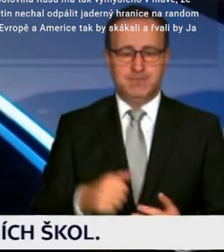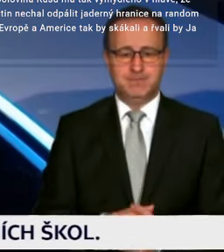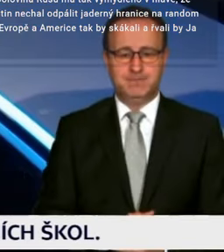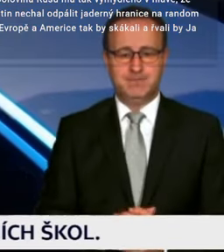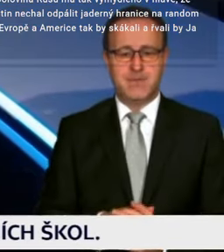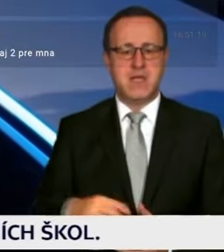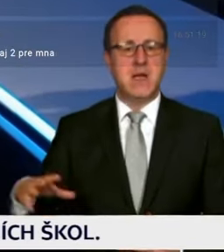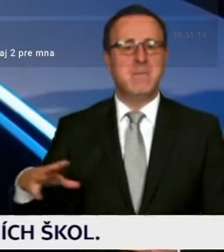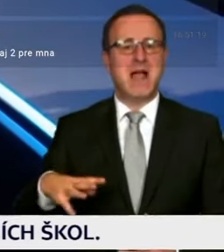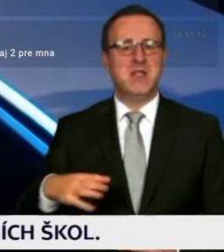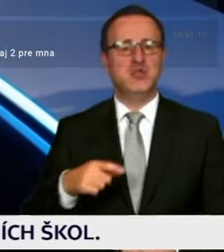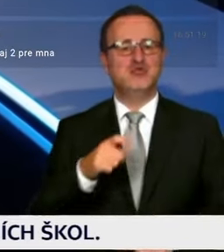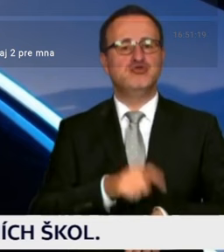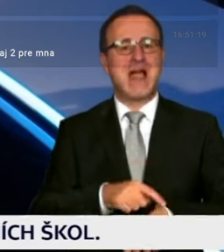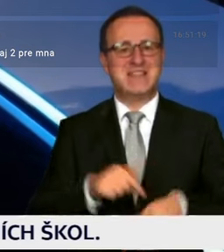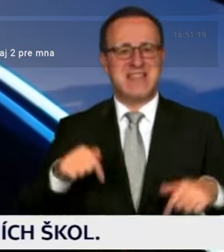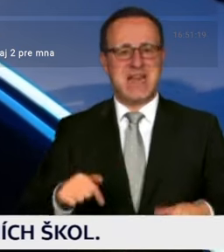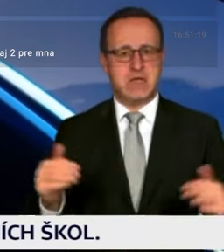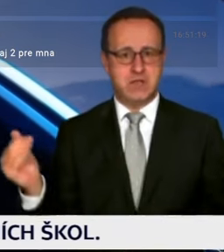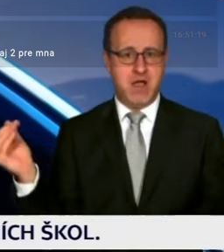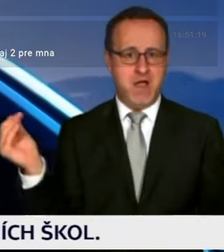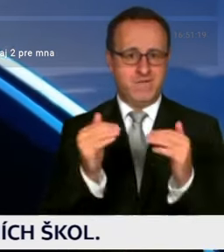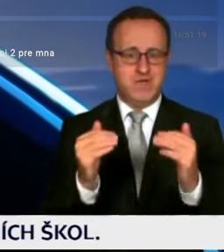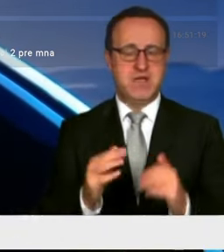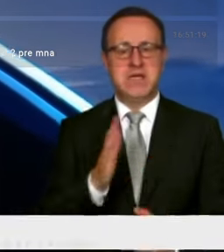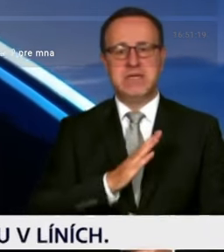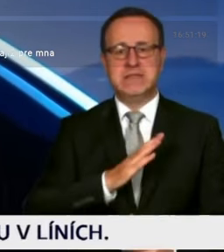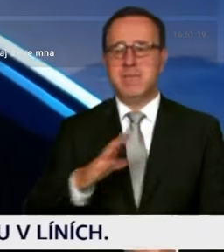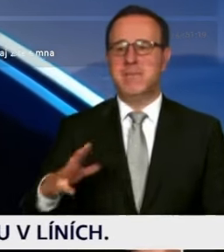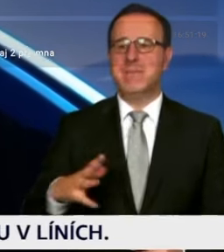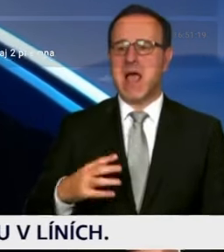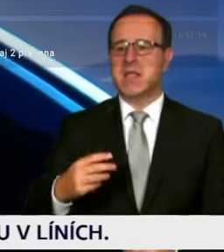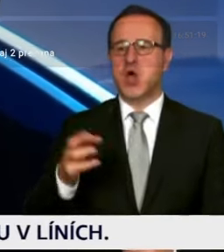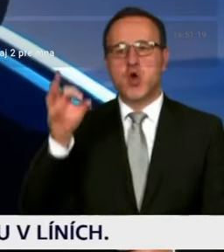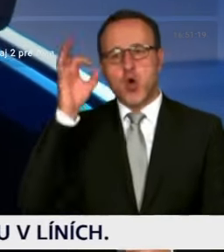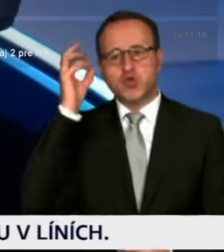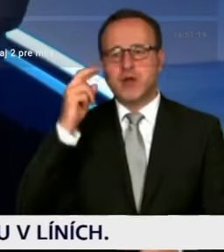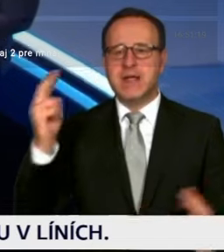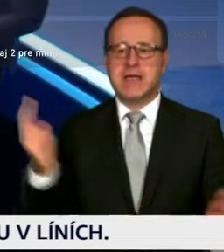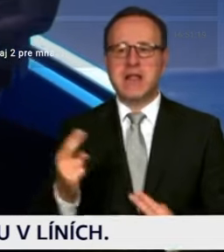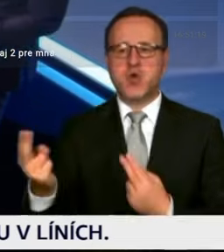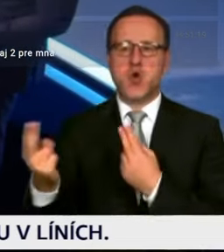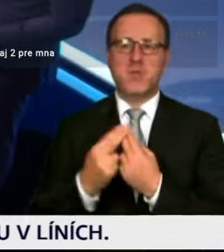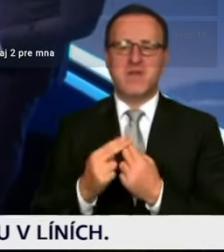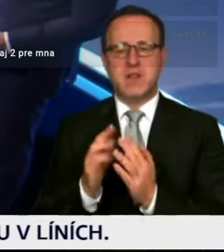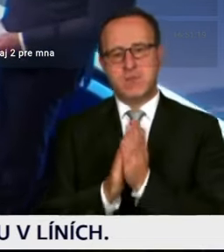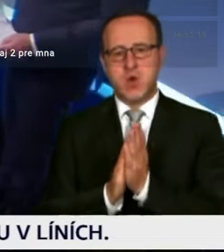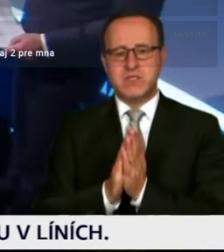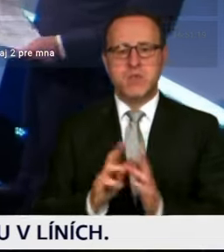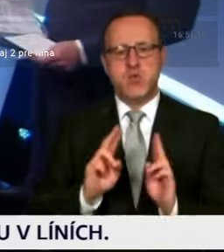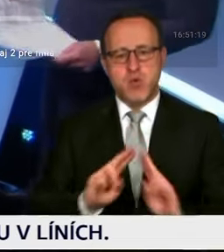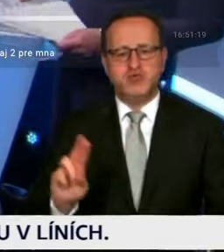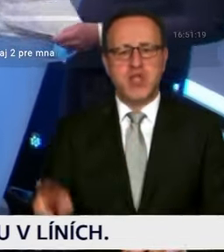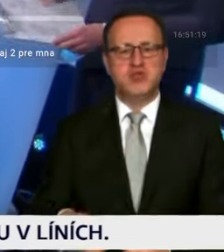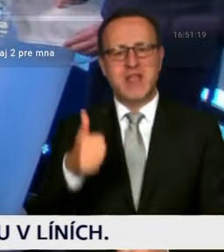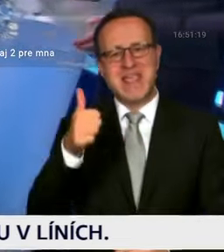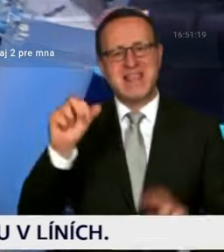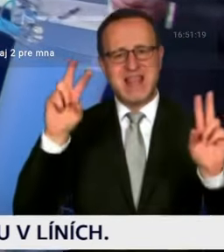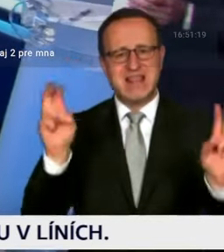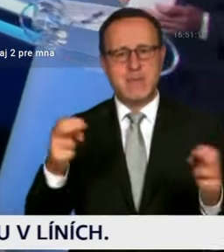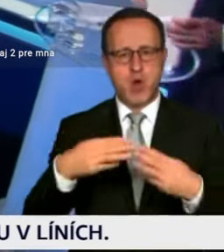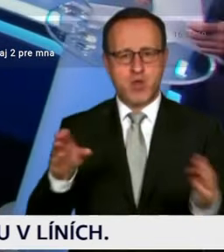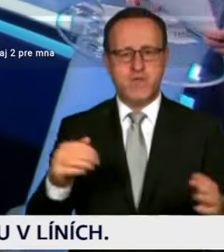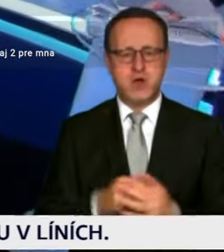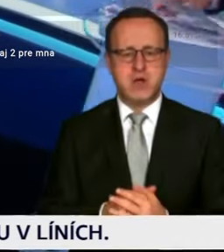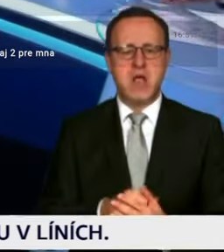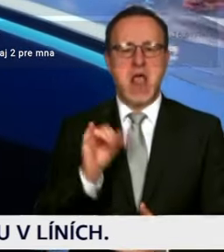ale chcem vám dať pán Korčok ešte krátky priestor na reakciu preto krátky lebo prosím umožnite nám ešte jednu tému otvoriť čiže nech